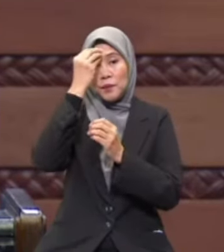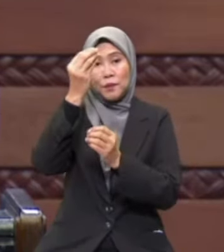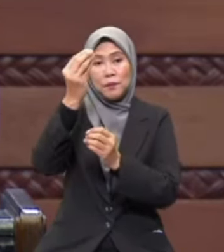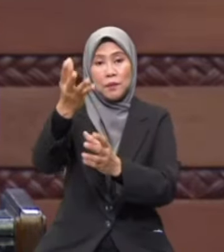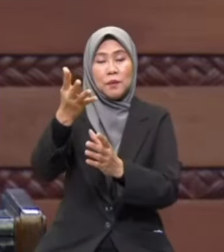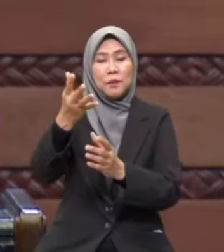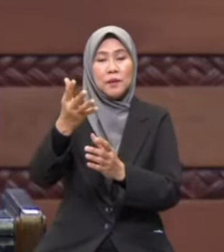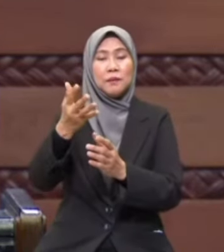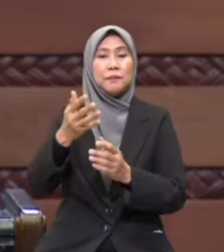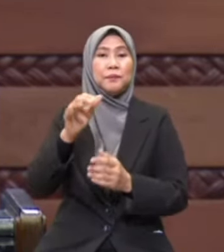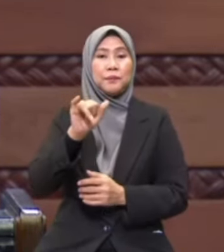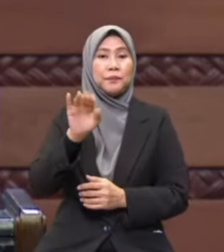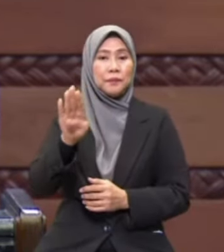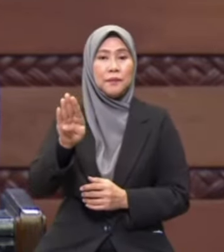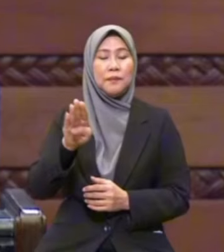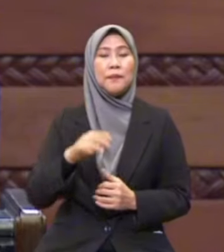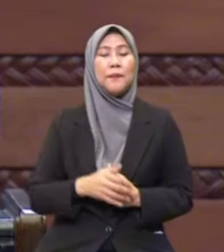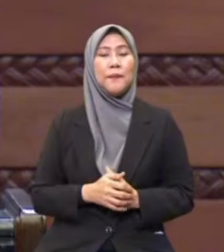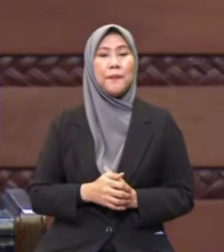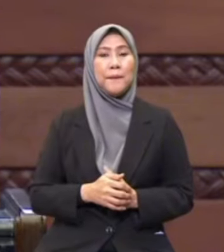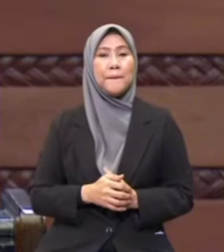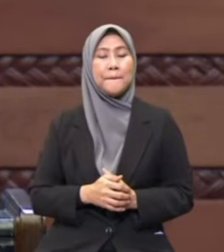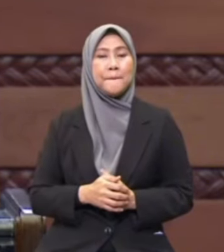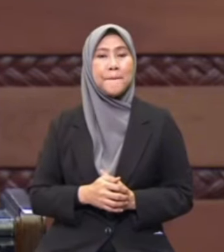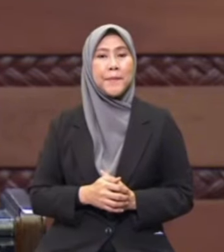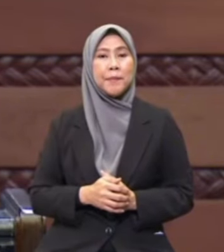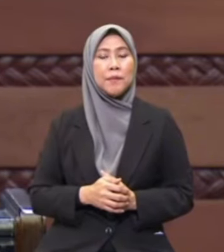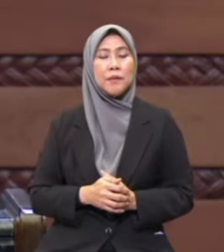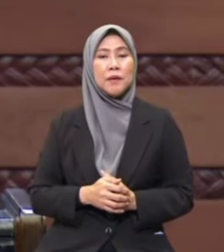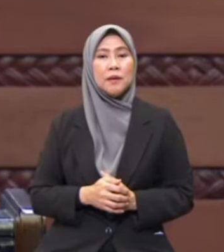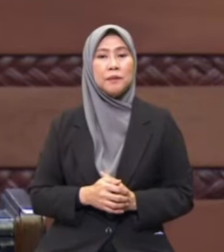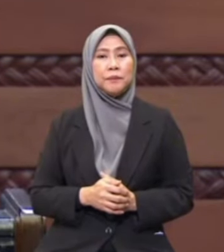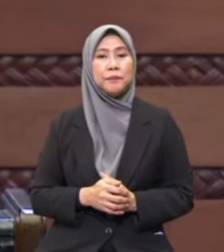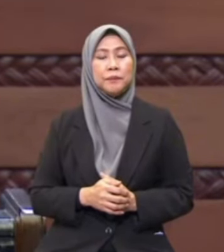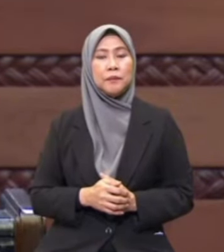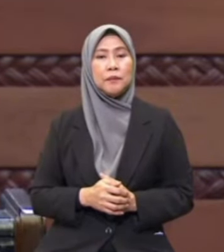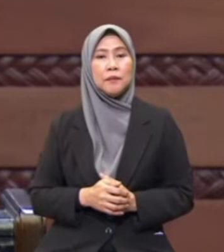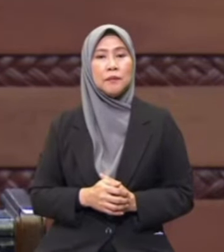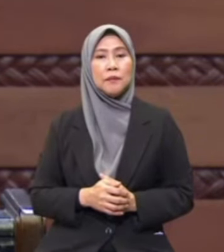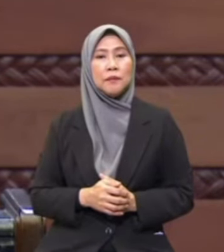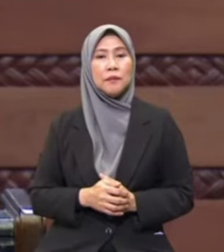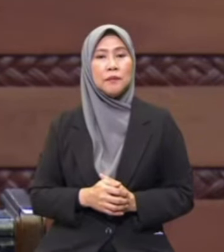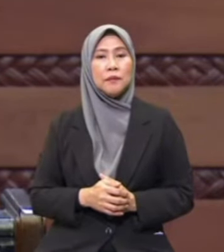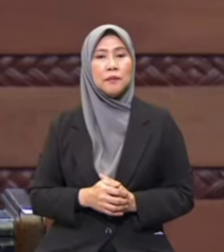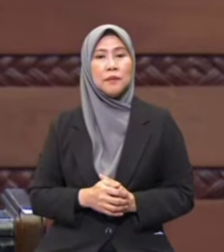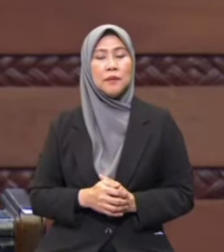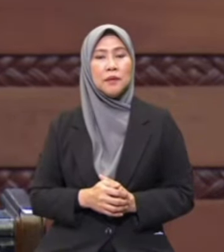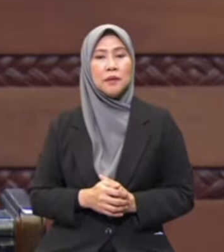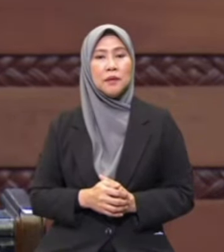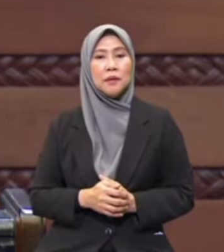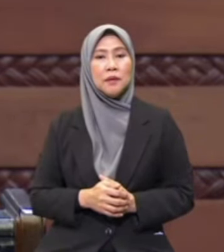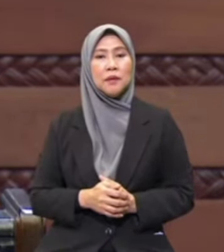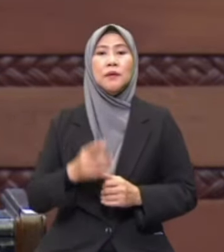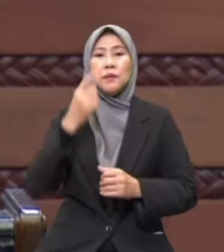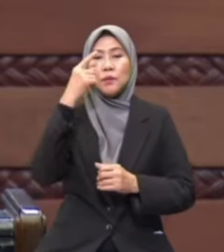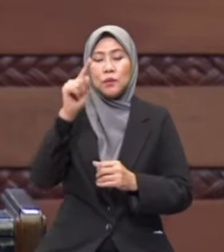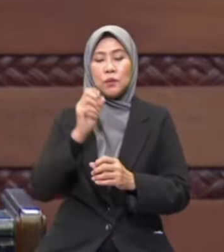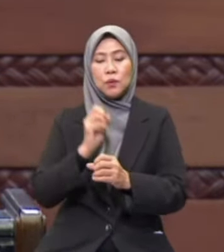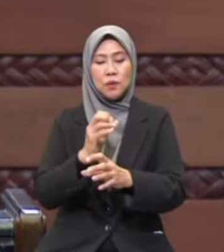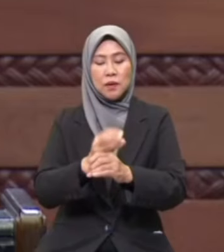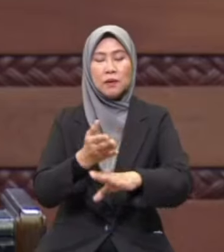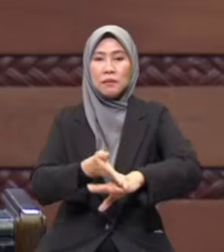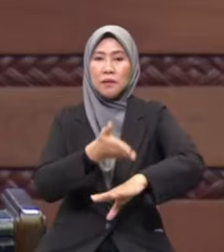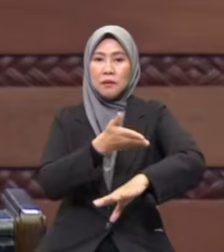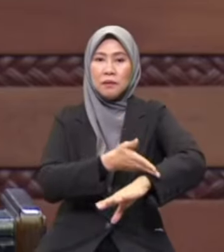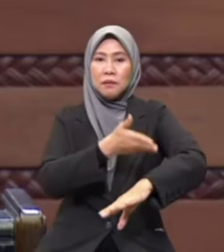berhormat juga dalam usaha penabang apa penambah baikan terhadap